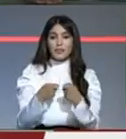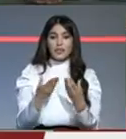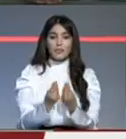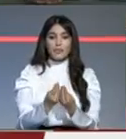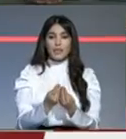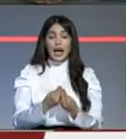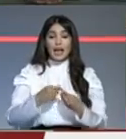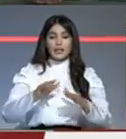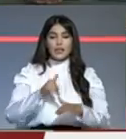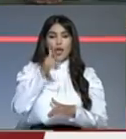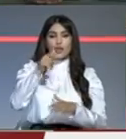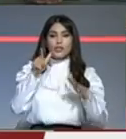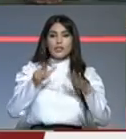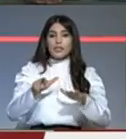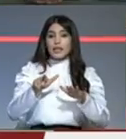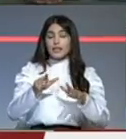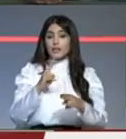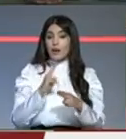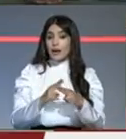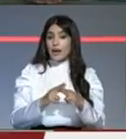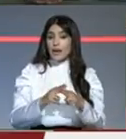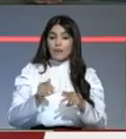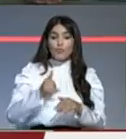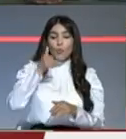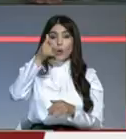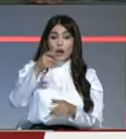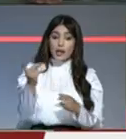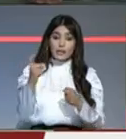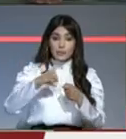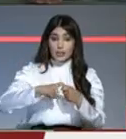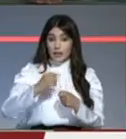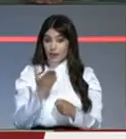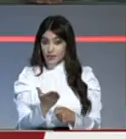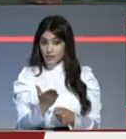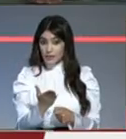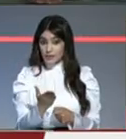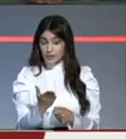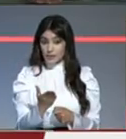الى سبع سنوات تنخرط اه التقدير